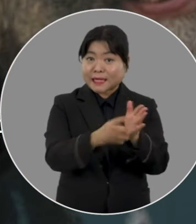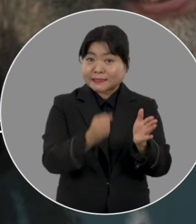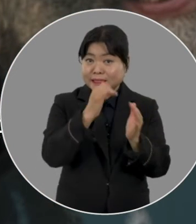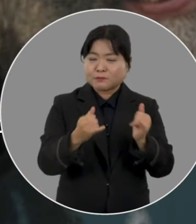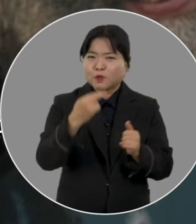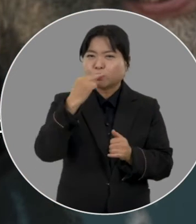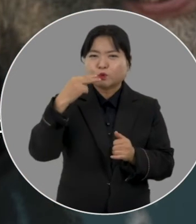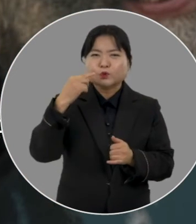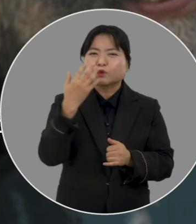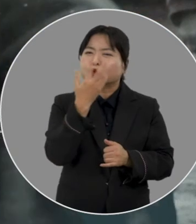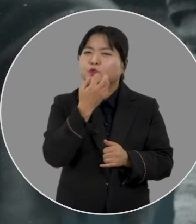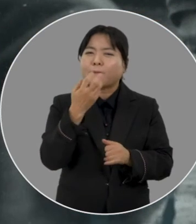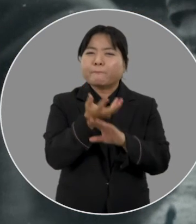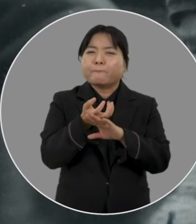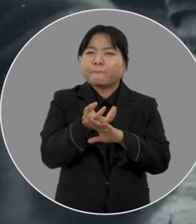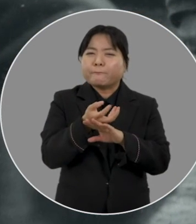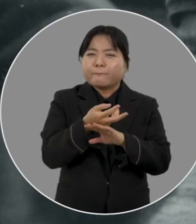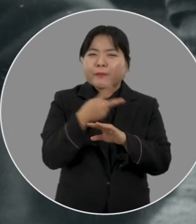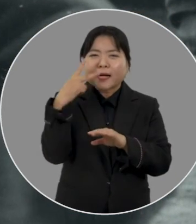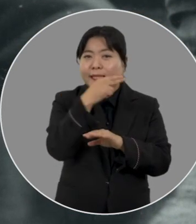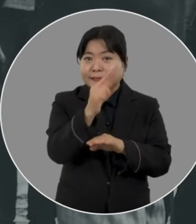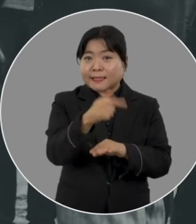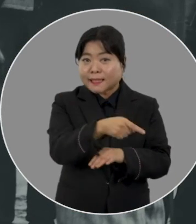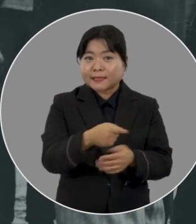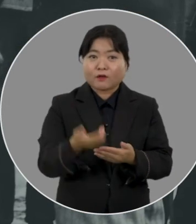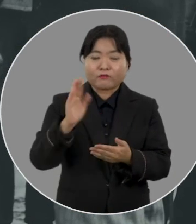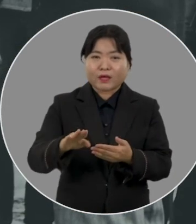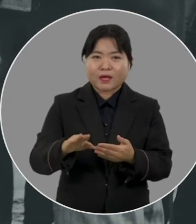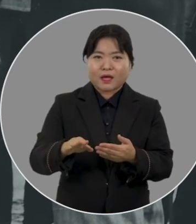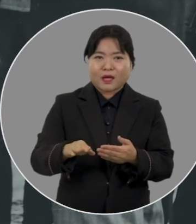않거든요. 그런데 이 가위를 가지고